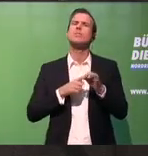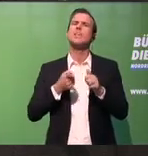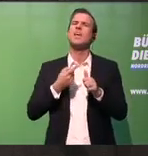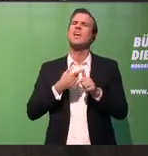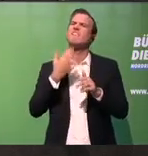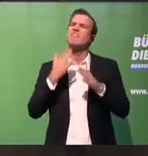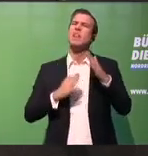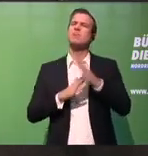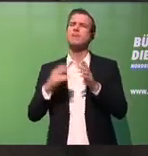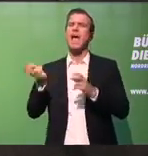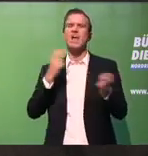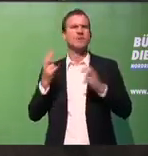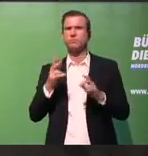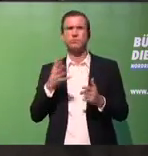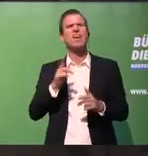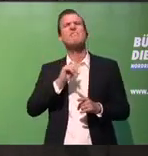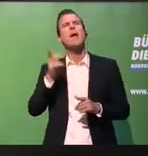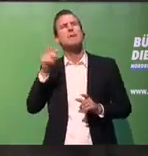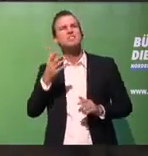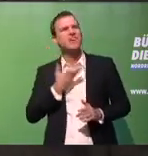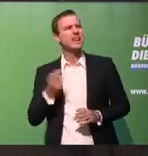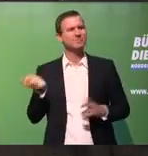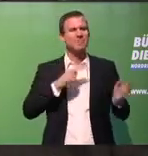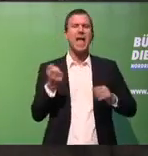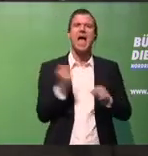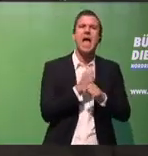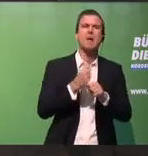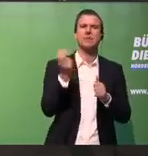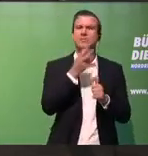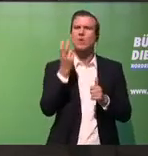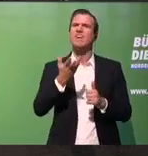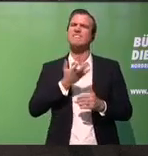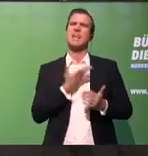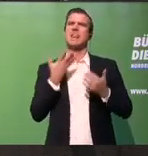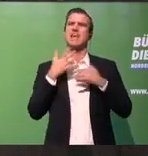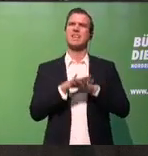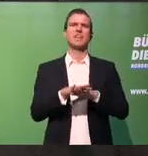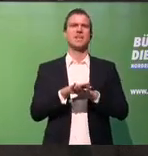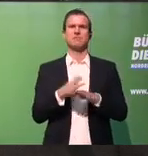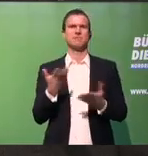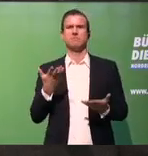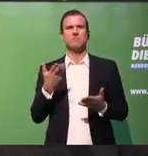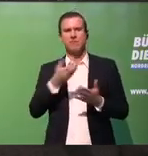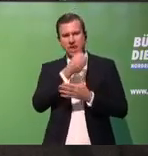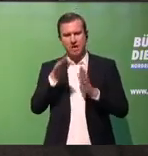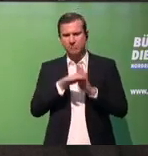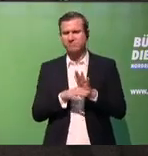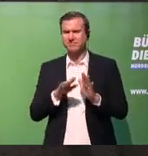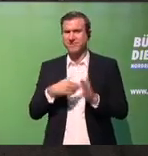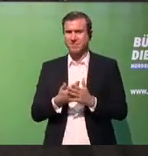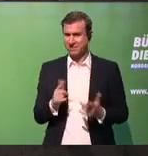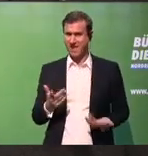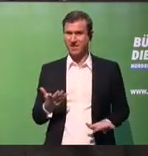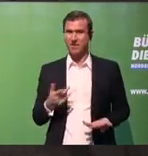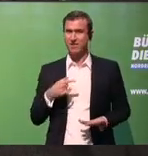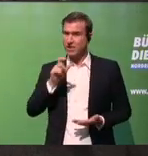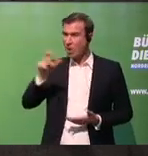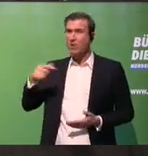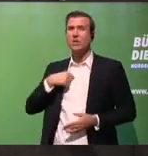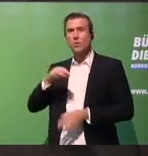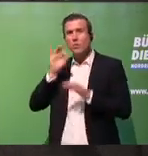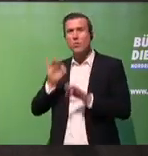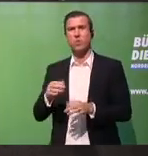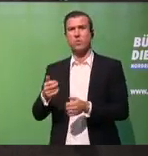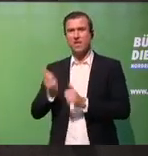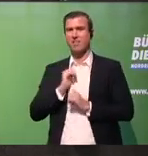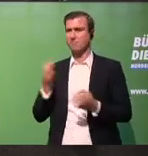für Menschen, die hier ihr Glück suchen, arbeiten und sich integrieren möchten und die wir gut gebrauchen können, um